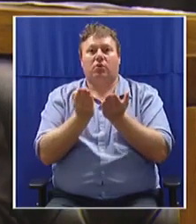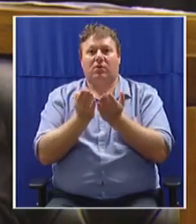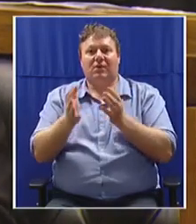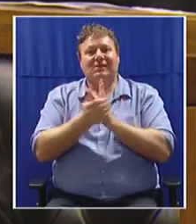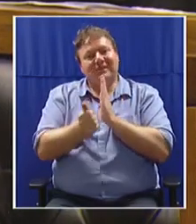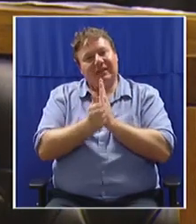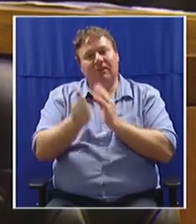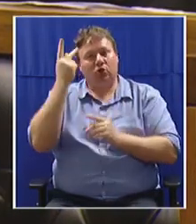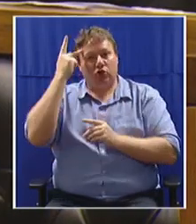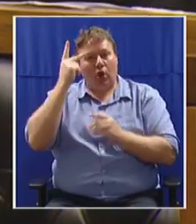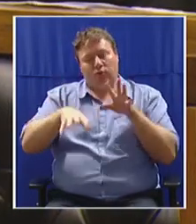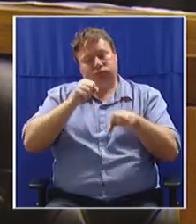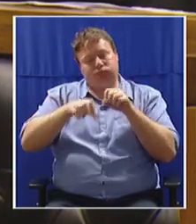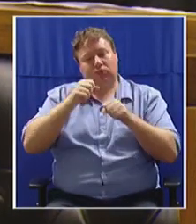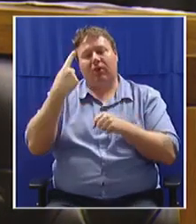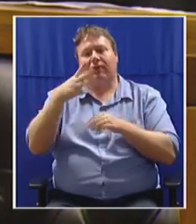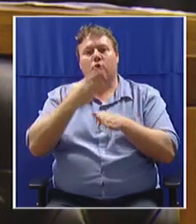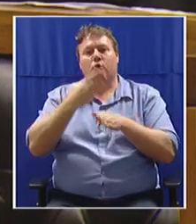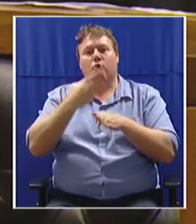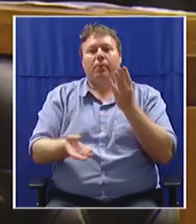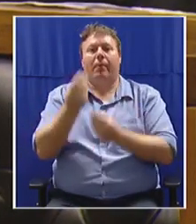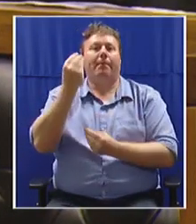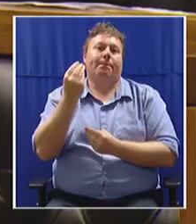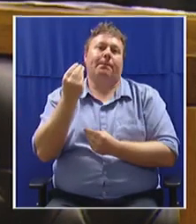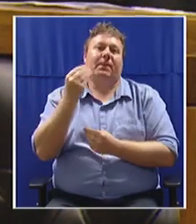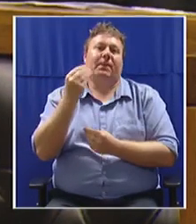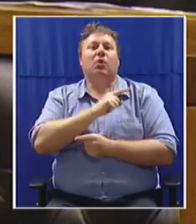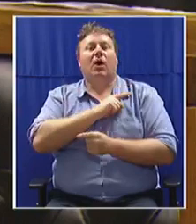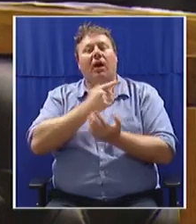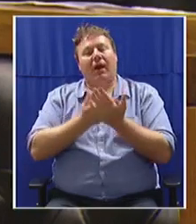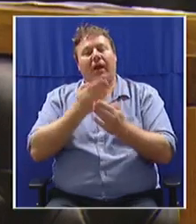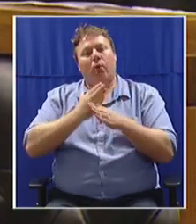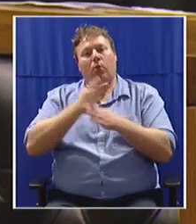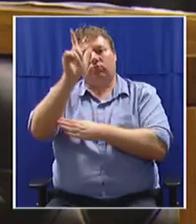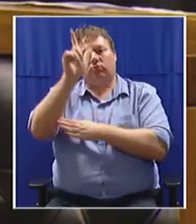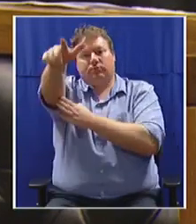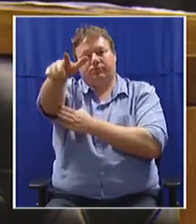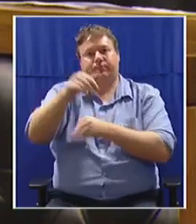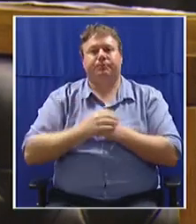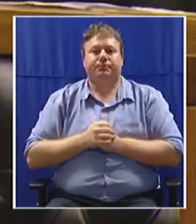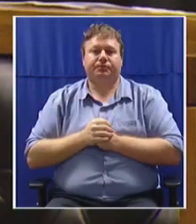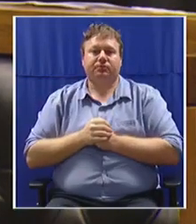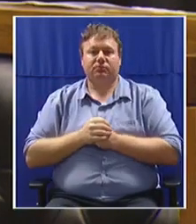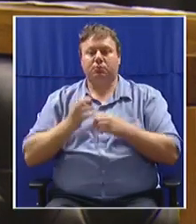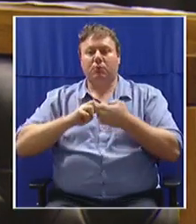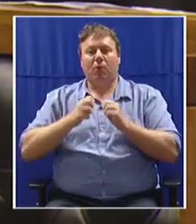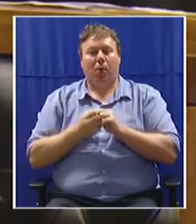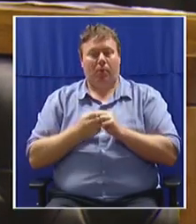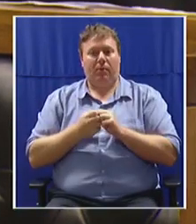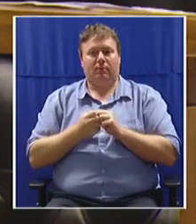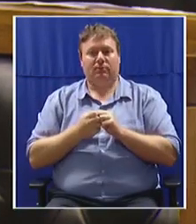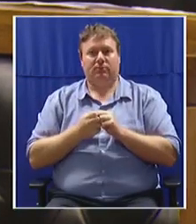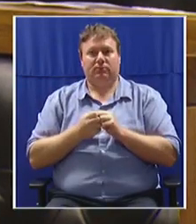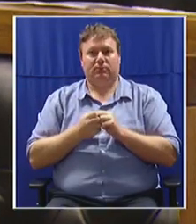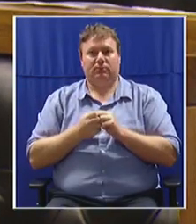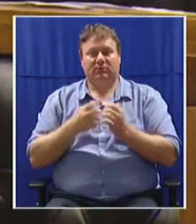umsebenzi ukuthi baqasheke. Ama program esikhulume ngawo EPWP